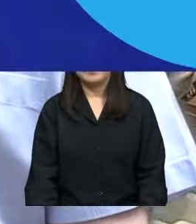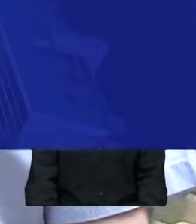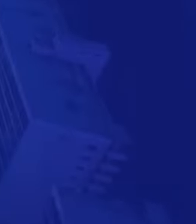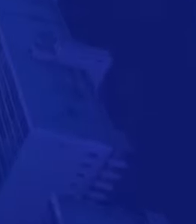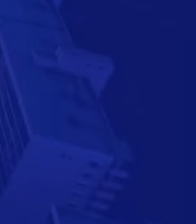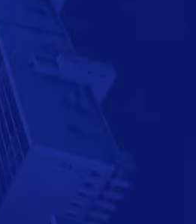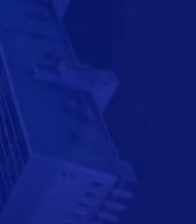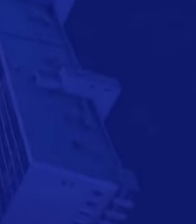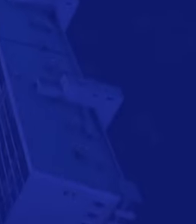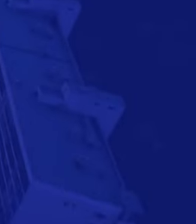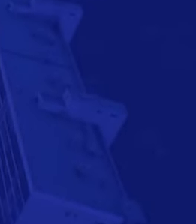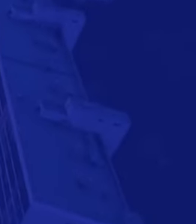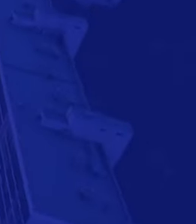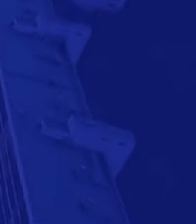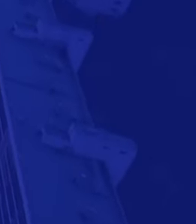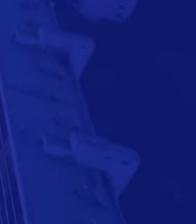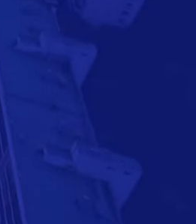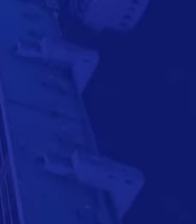있니다